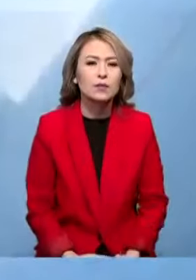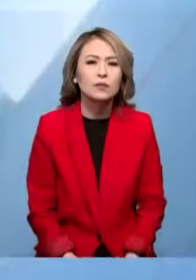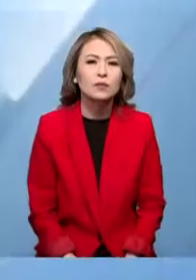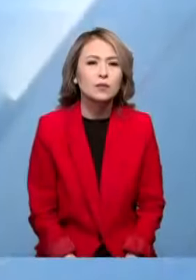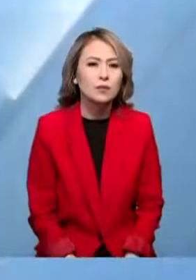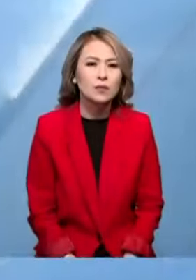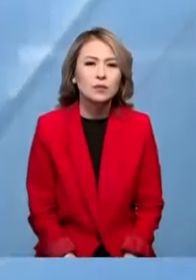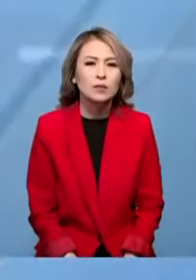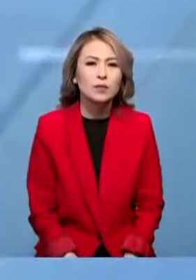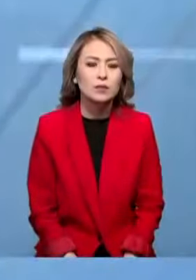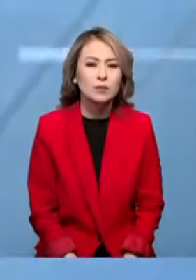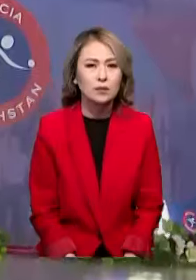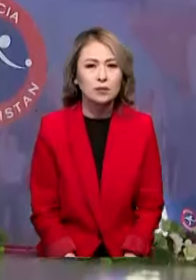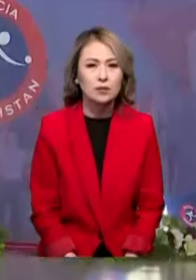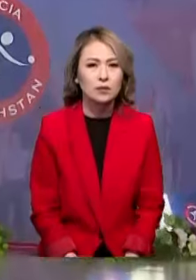Мұхамеджан жалғастырады.